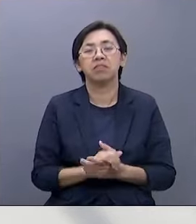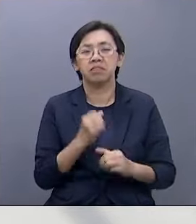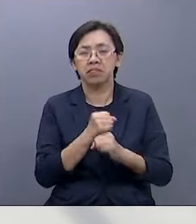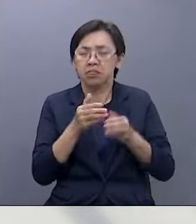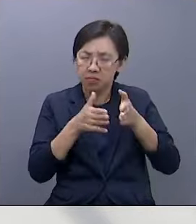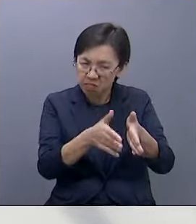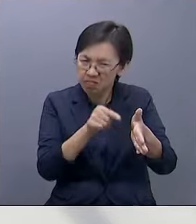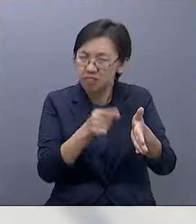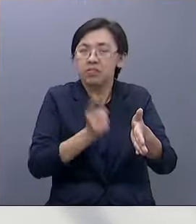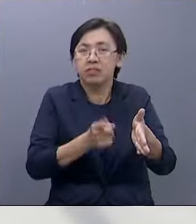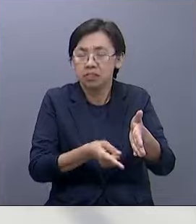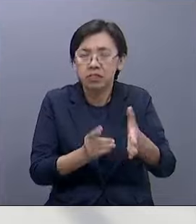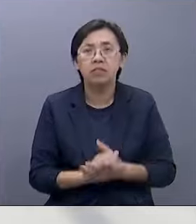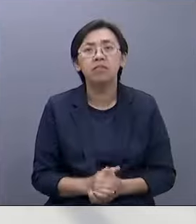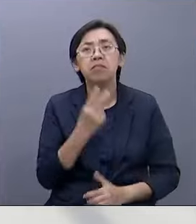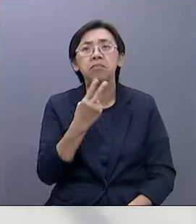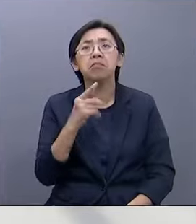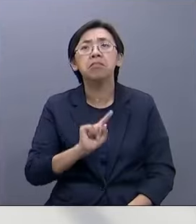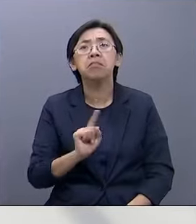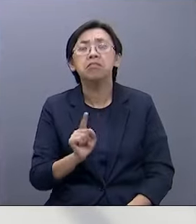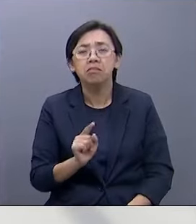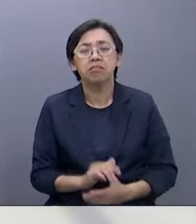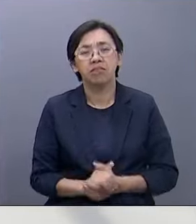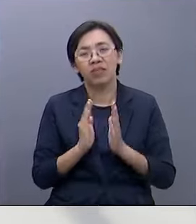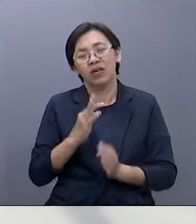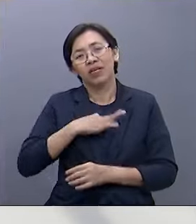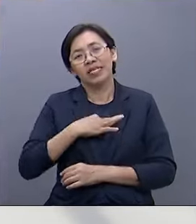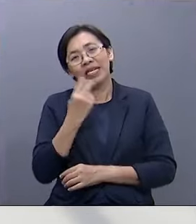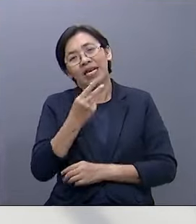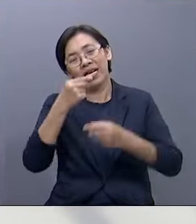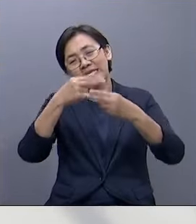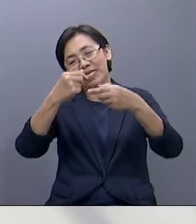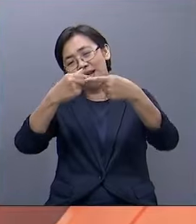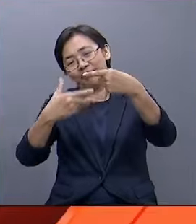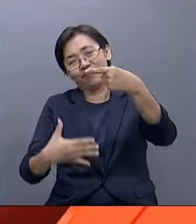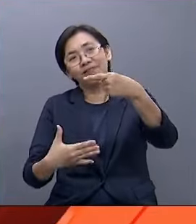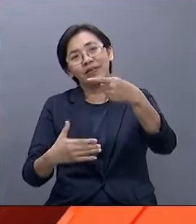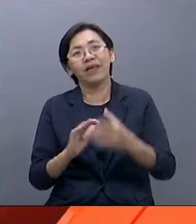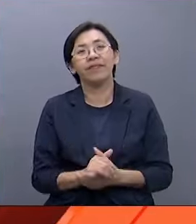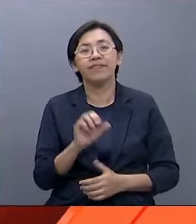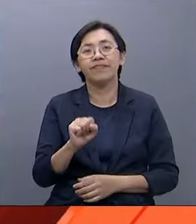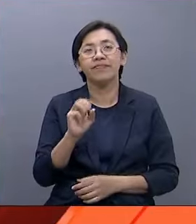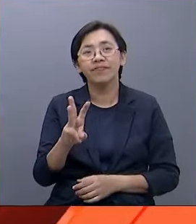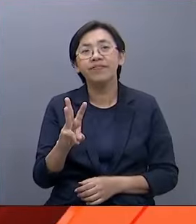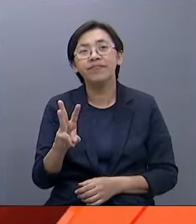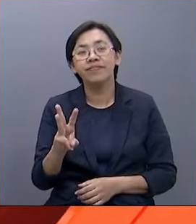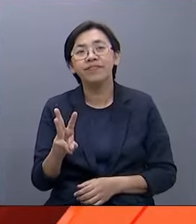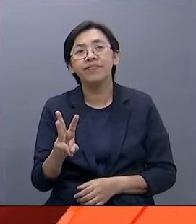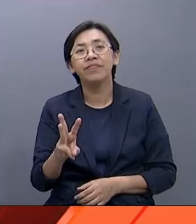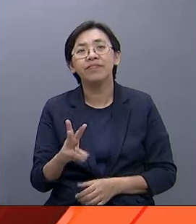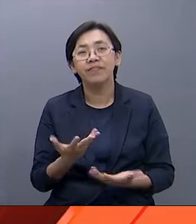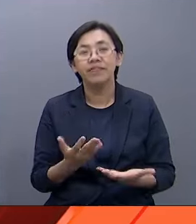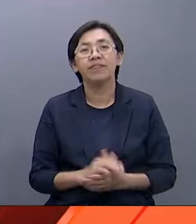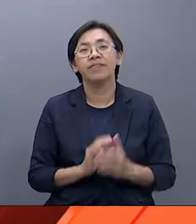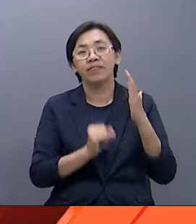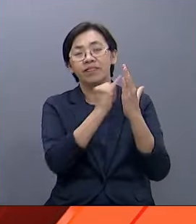แต่สิ่งที่มันออกมากลับกลายเป็นแบบนี้คุณผู้ชมหลายคนน่าจะได้เห็นกันแล้วล่ะสัดส่วนของสวที่ผ่านการเลือกระดับ